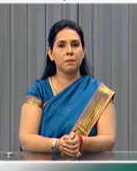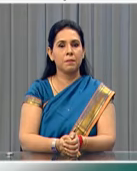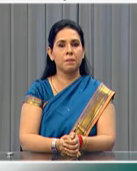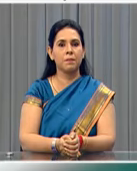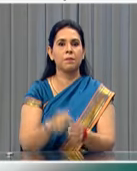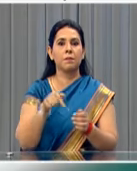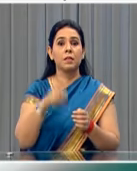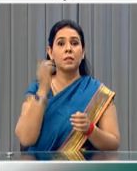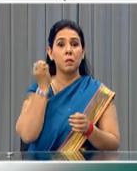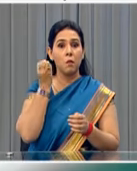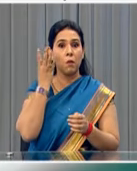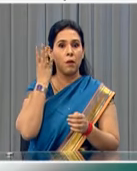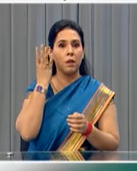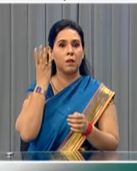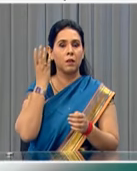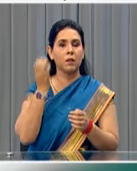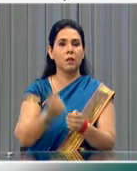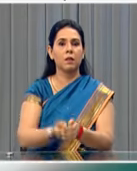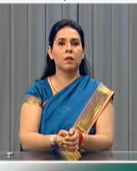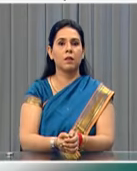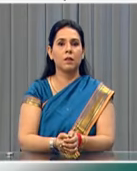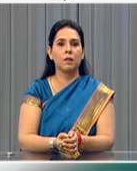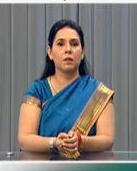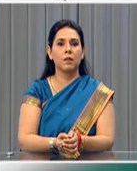ये सवेरा